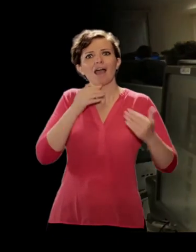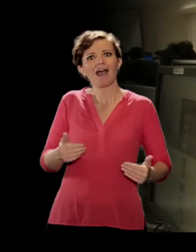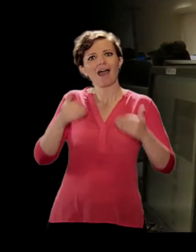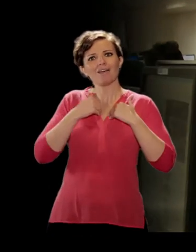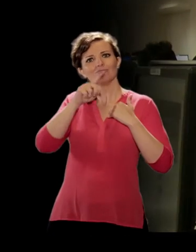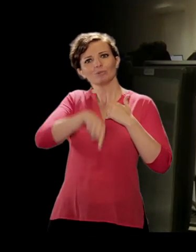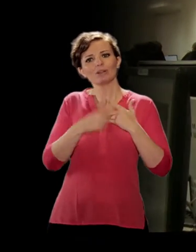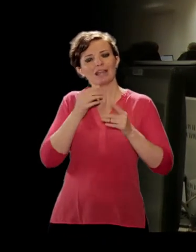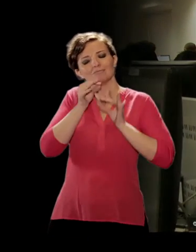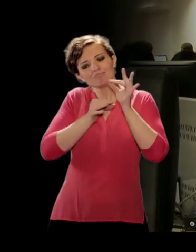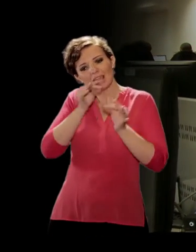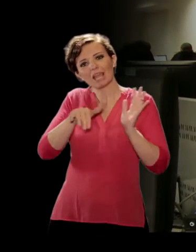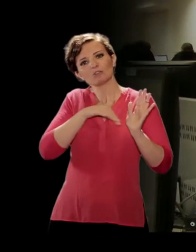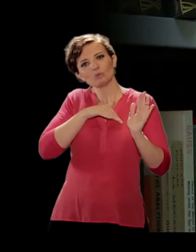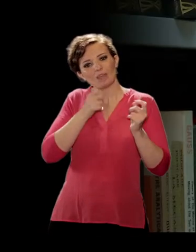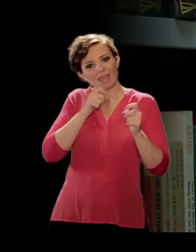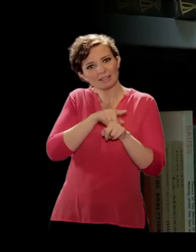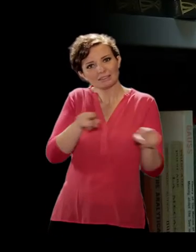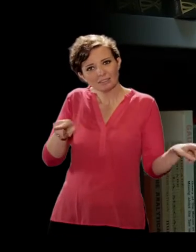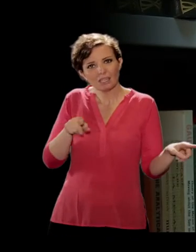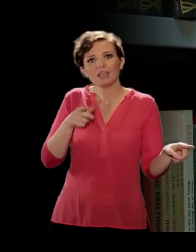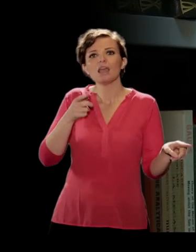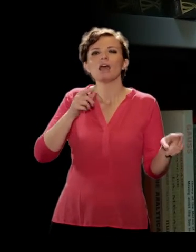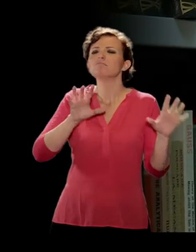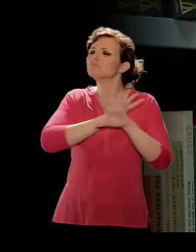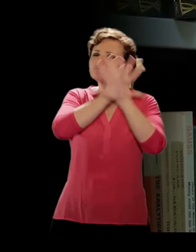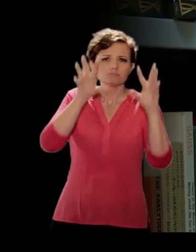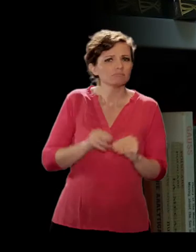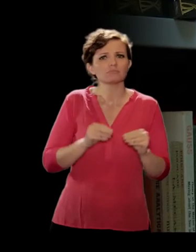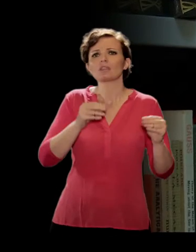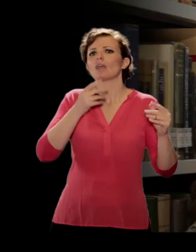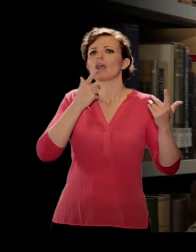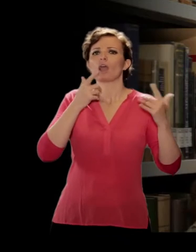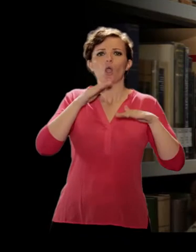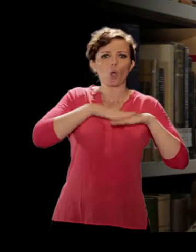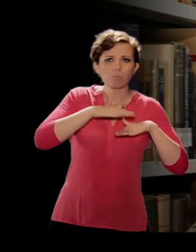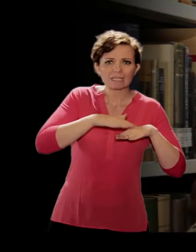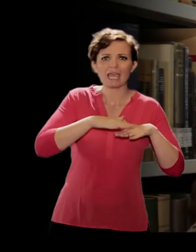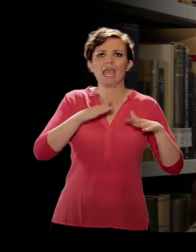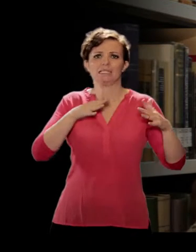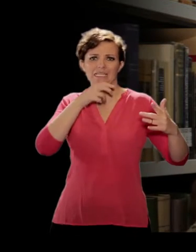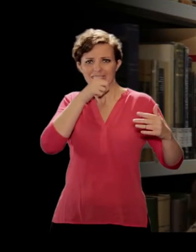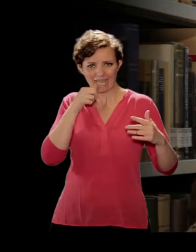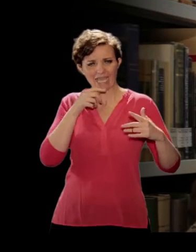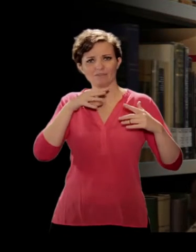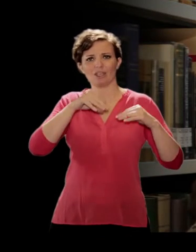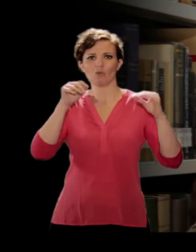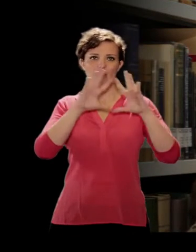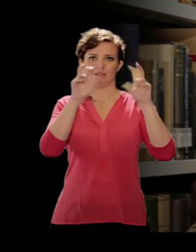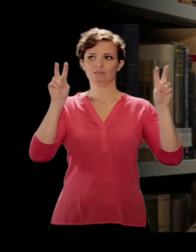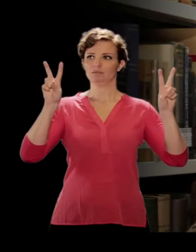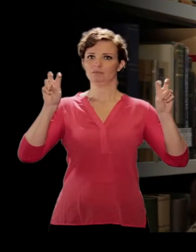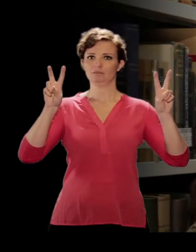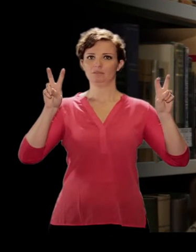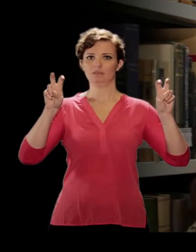nel spiegare agli studenti che cosa sono tutto quell'insieme di competenze che vengono racchiuse sotto il termine